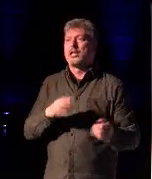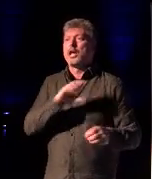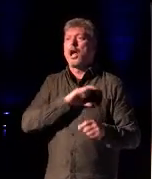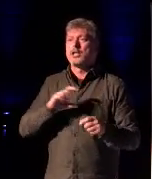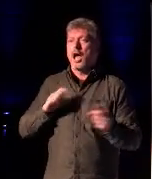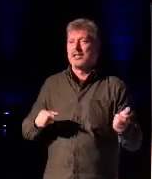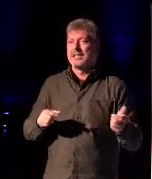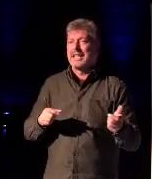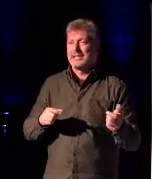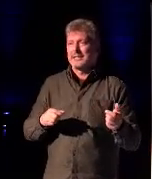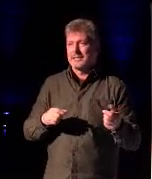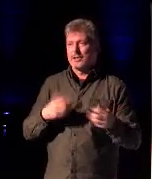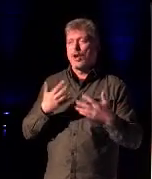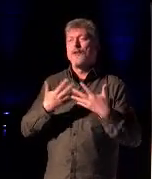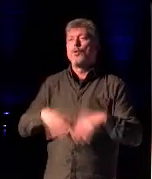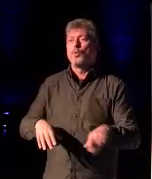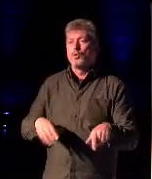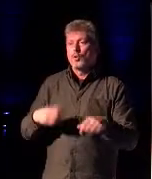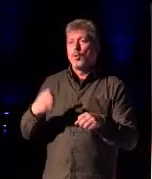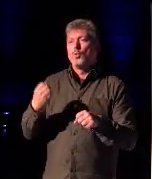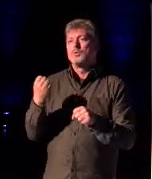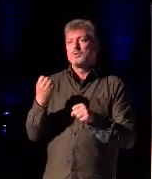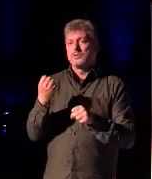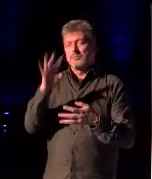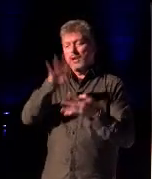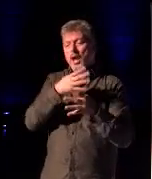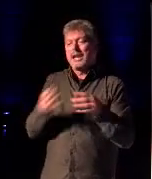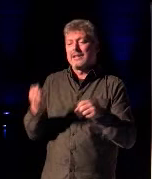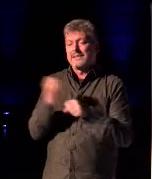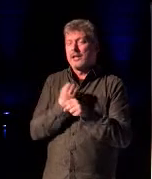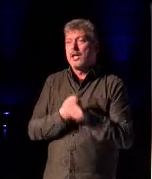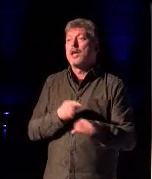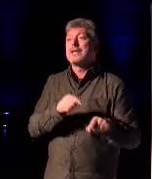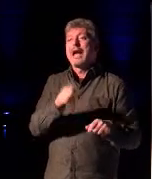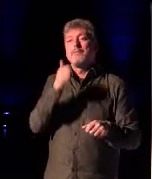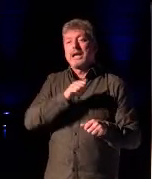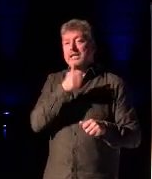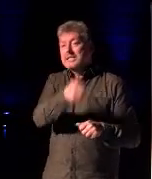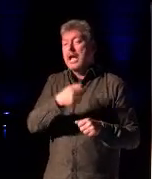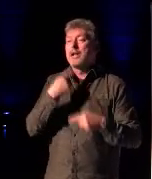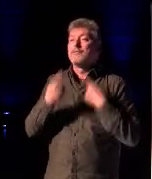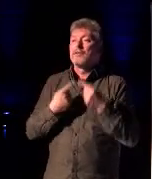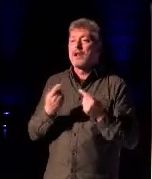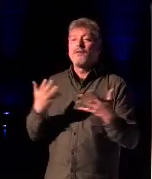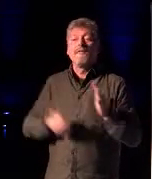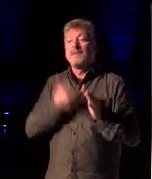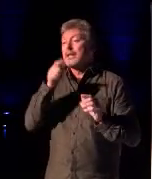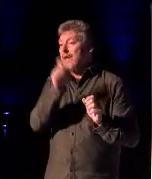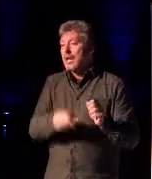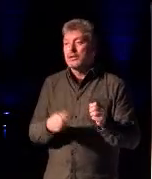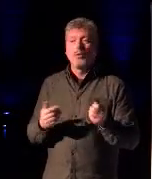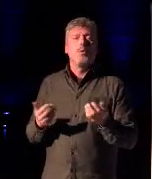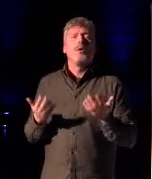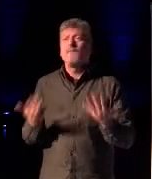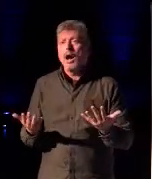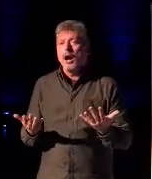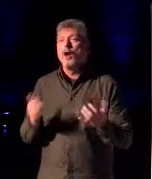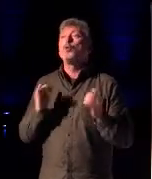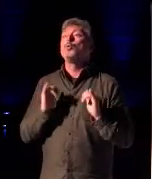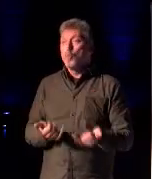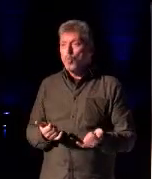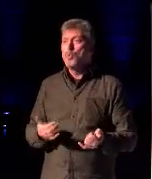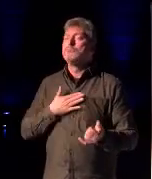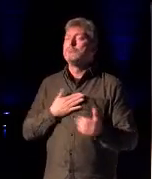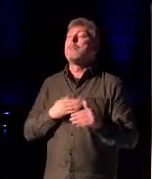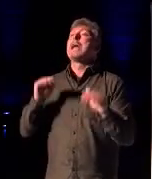viktig verktøy å bruke, hvor Berit fikk lov til å fortelle hva var viktig for henne, og hva var det? Jo, det var å komme seg